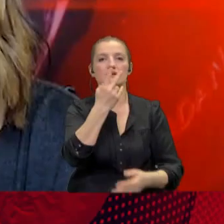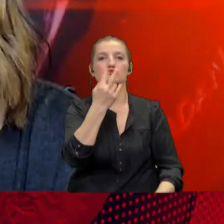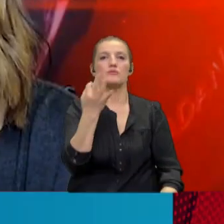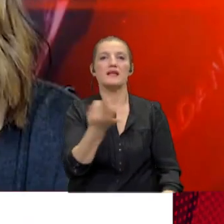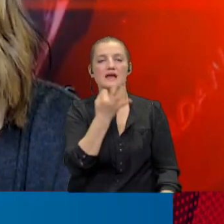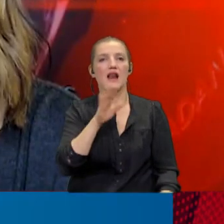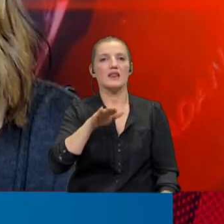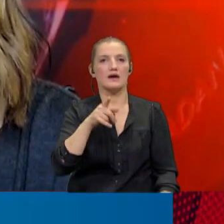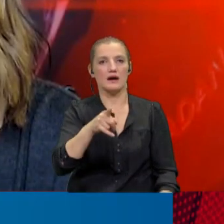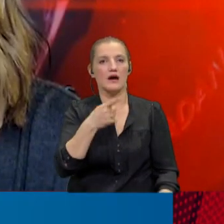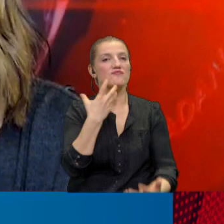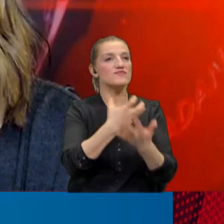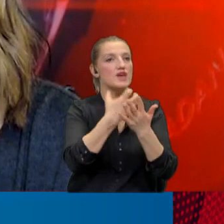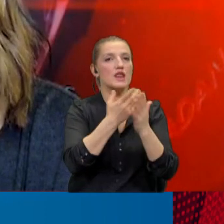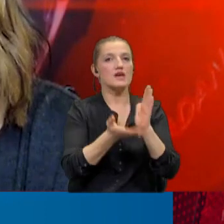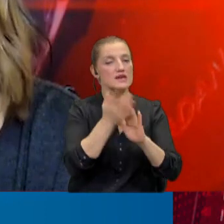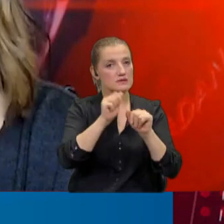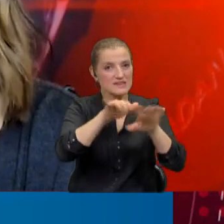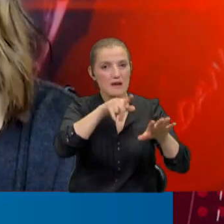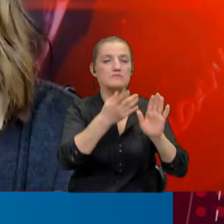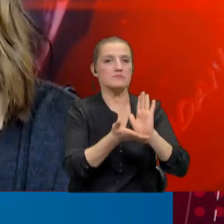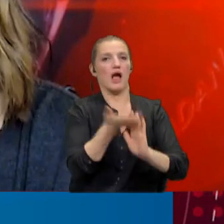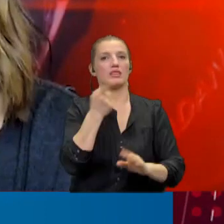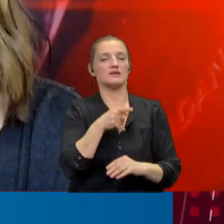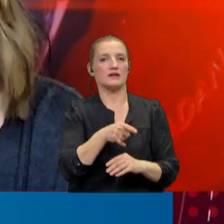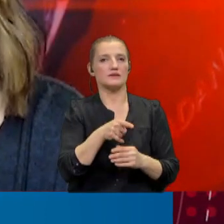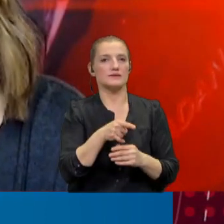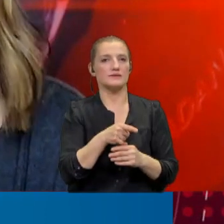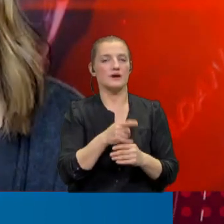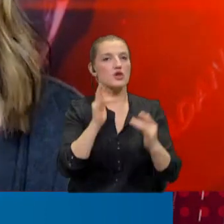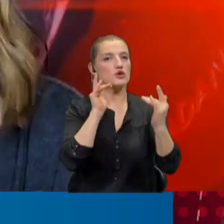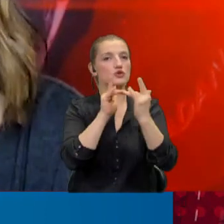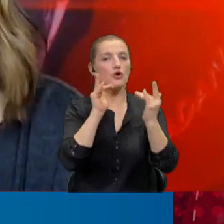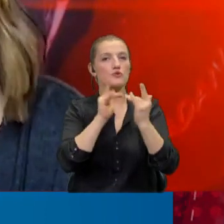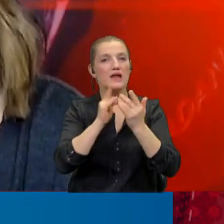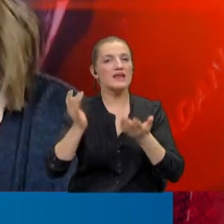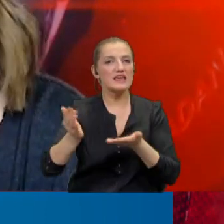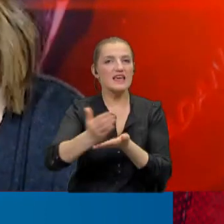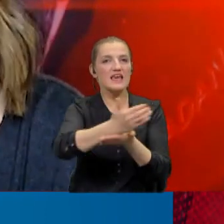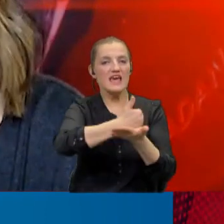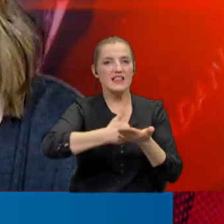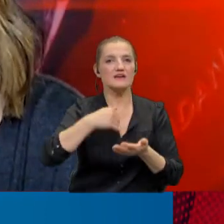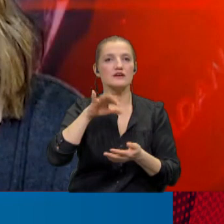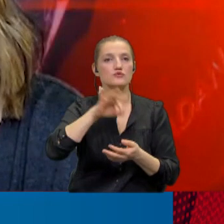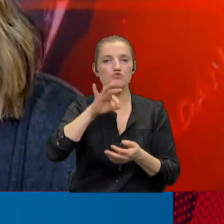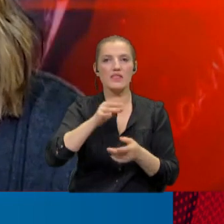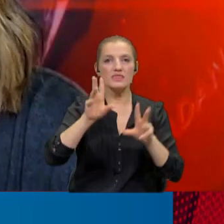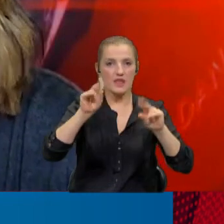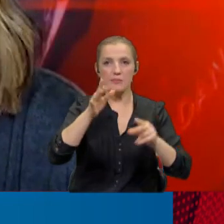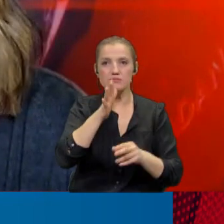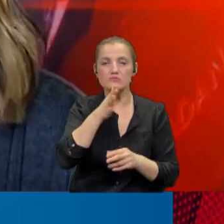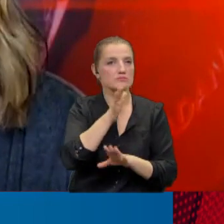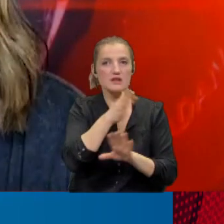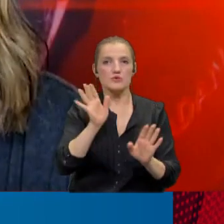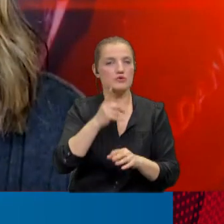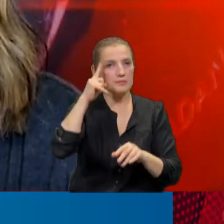milyar lira o verilerine kaldırdılar Park onu da söyleyeyim o beğenilerinize kaldır köprülerden elde edilen gelir miktarını şu an öğrenebiliyor muyuz